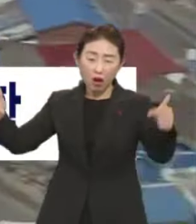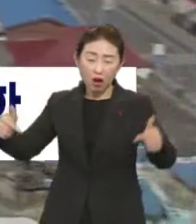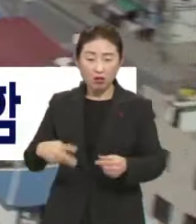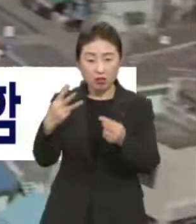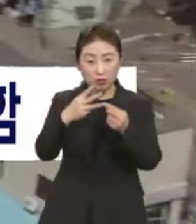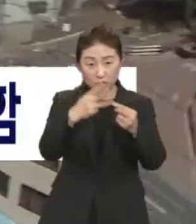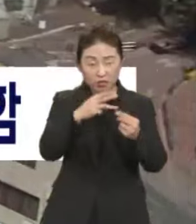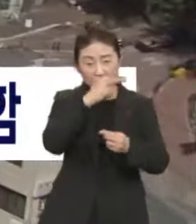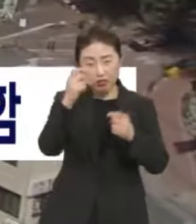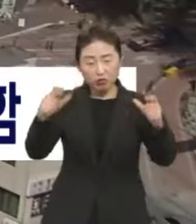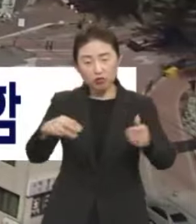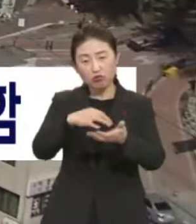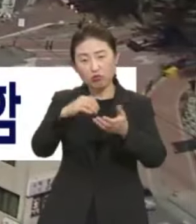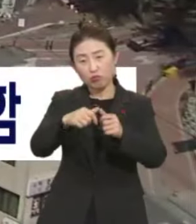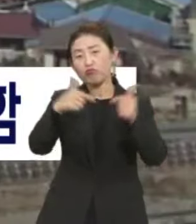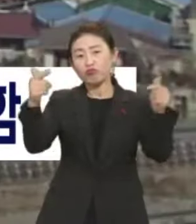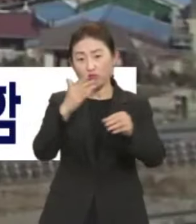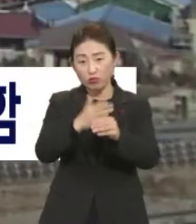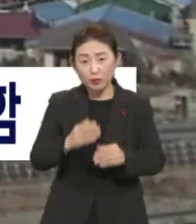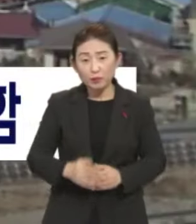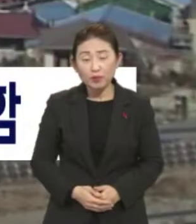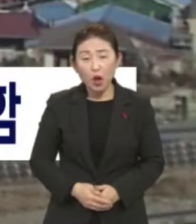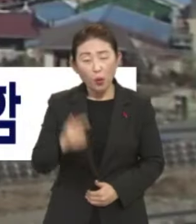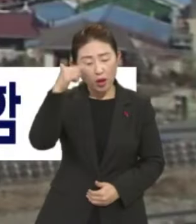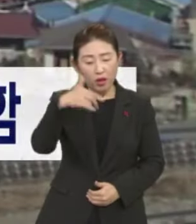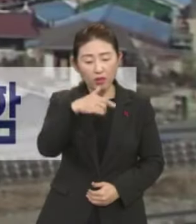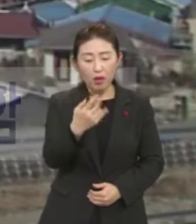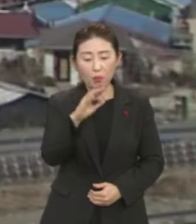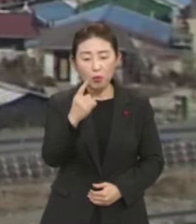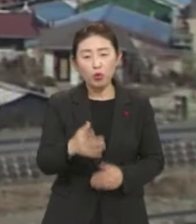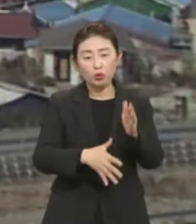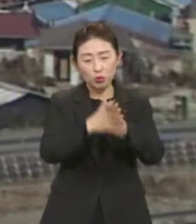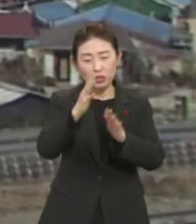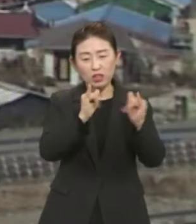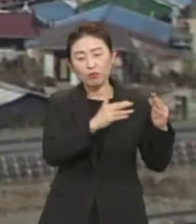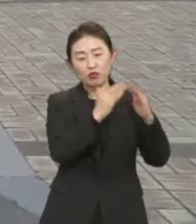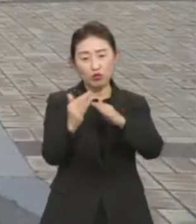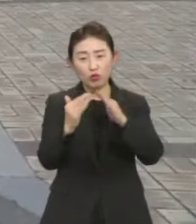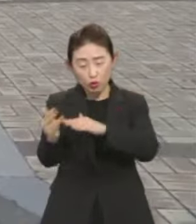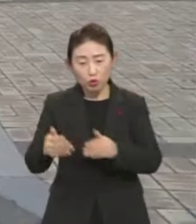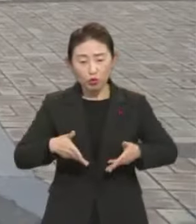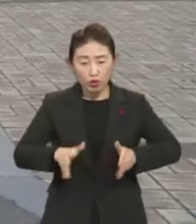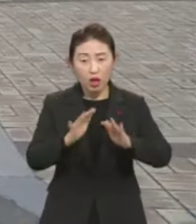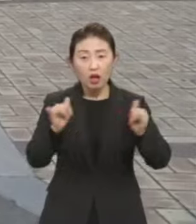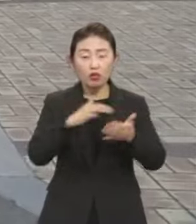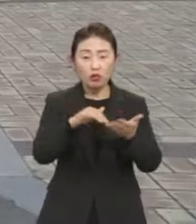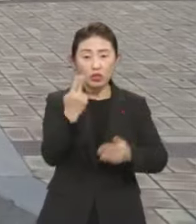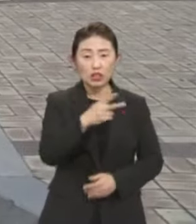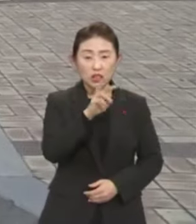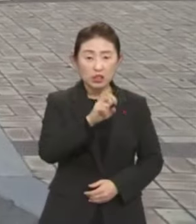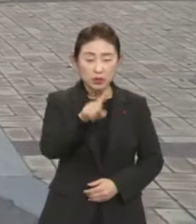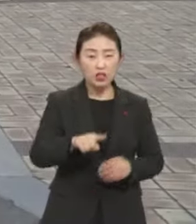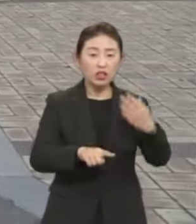인구 증가율을 보였습니다 예산군은 내포신도시 인구 유입 등으로 출생아 수도 2021년